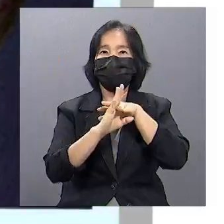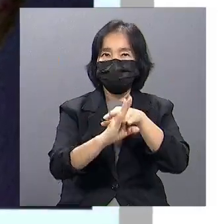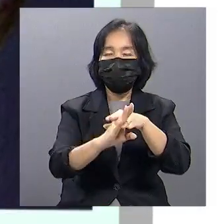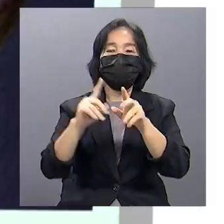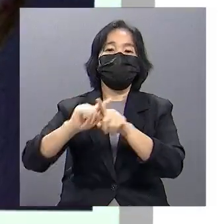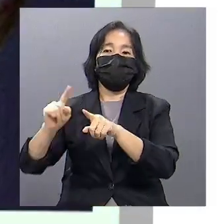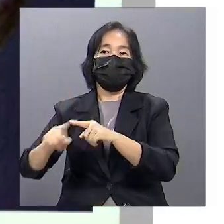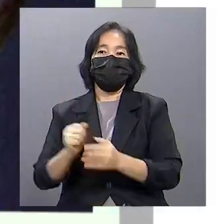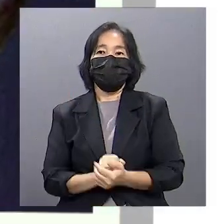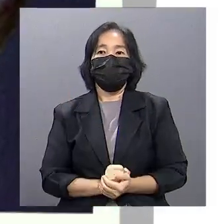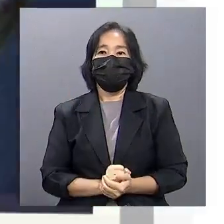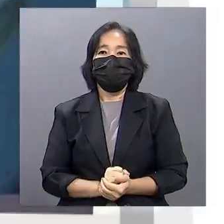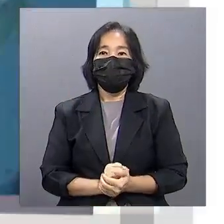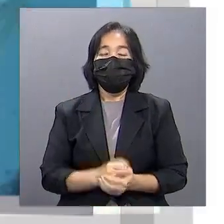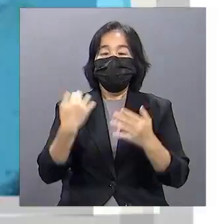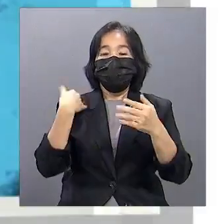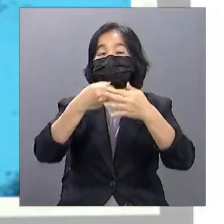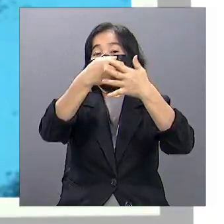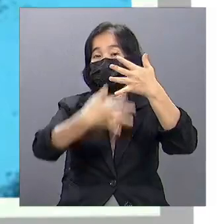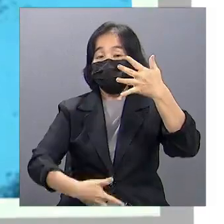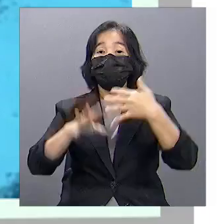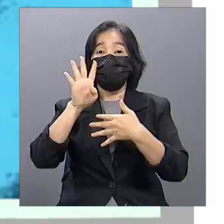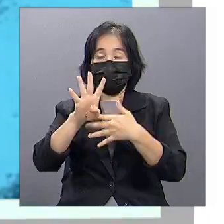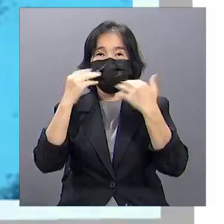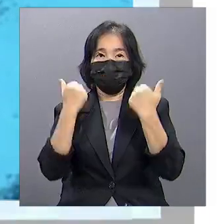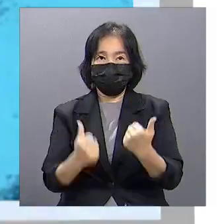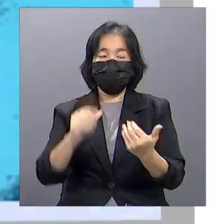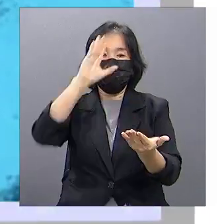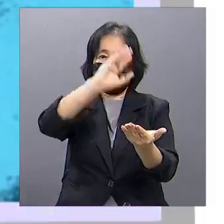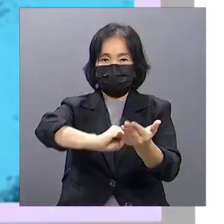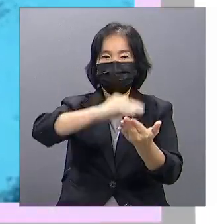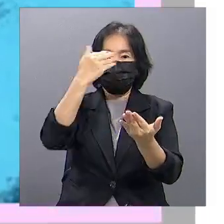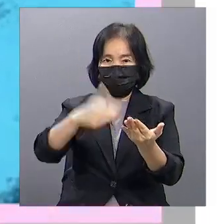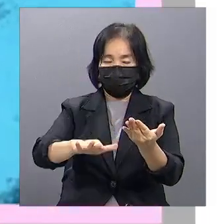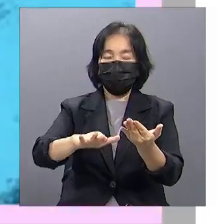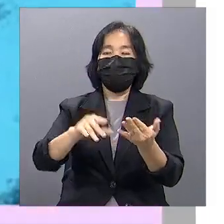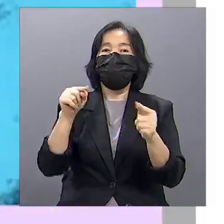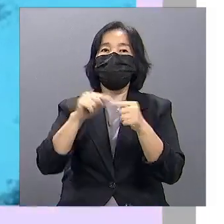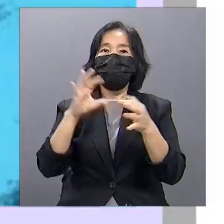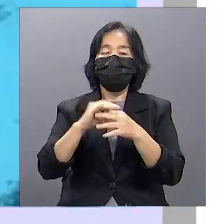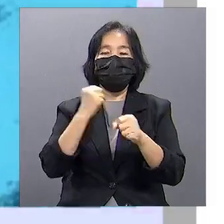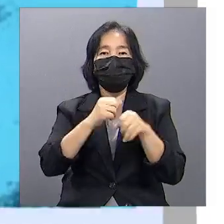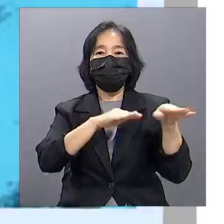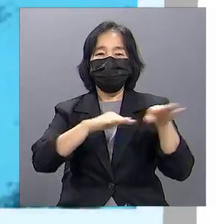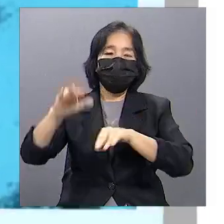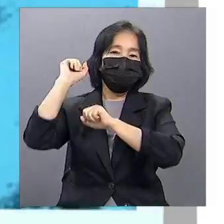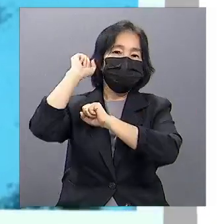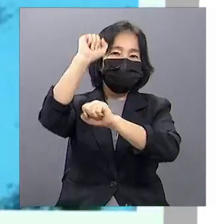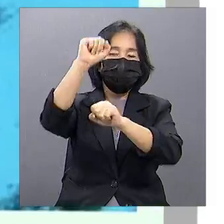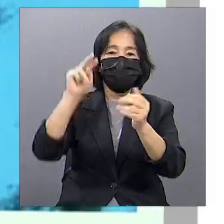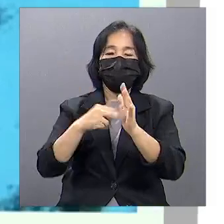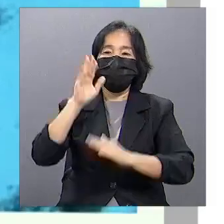ซึ่ง4ชนิดเนี้ยปรากฏว่าเราได้บรรจุไปในบัญชีที่จะเตรียมประกาศเป็นบัญชีสัตว์คุ้มครองภายใต้พรบ.สงว